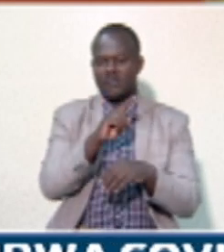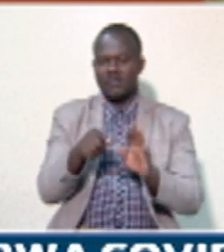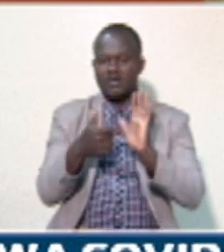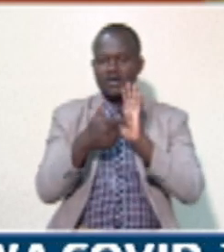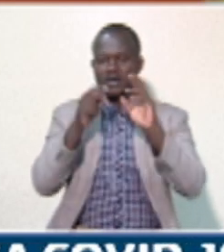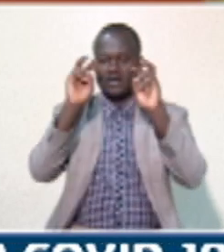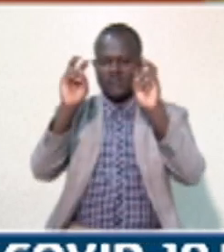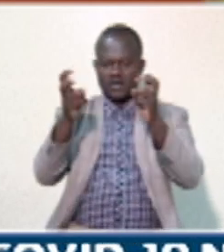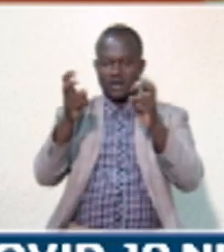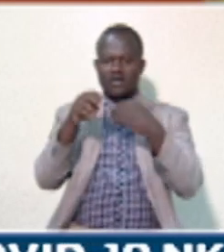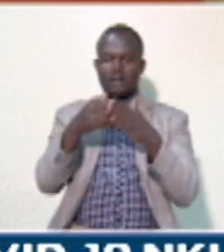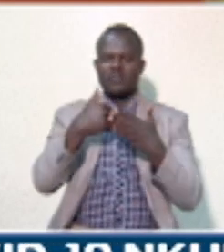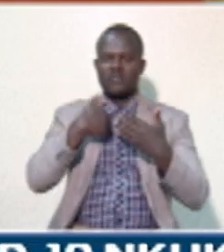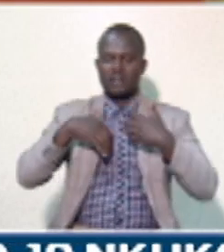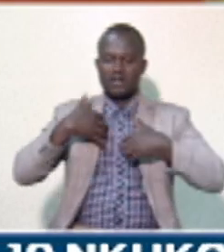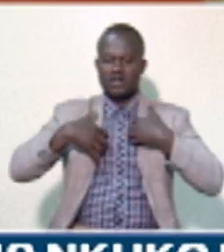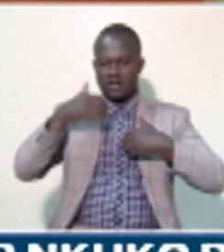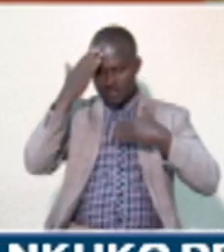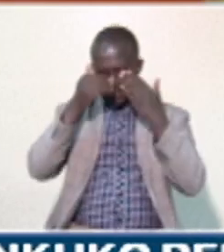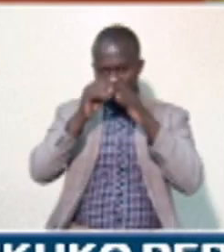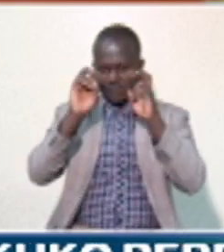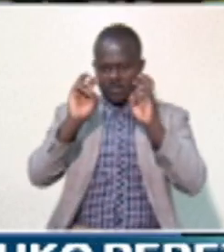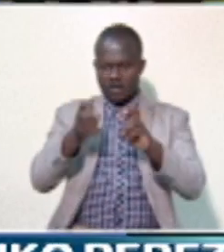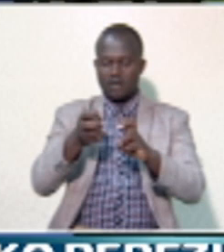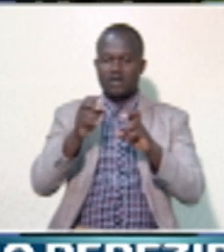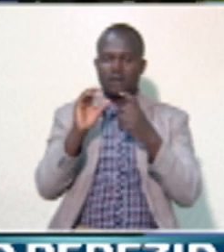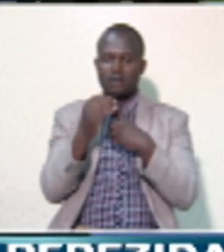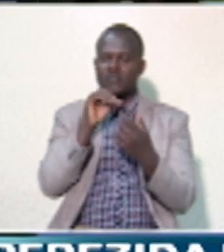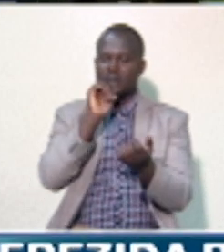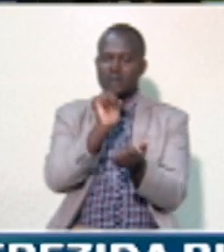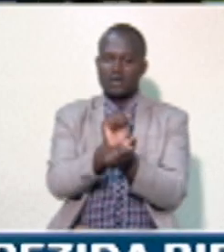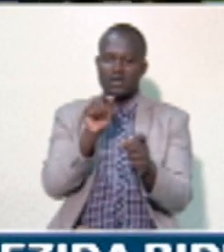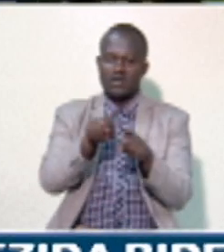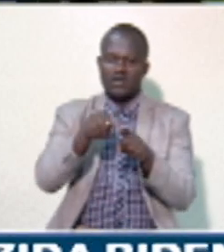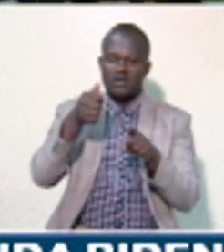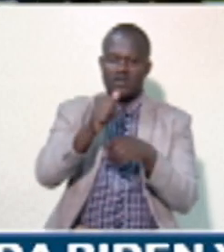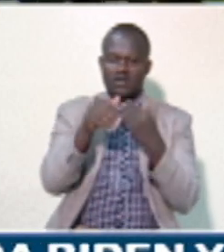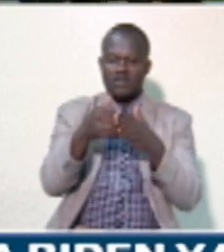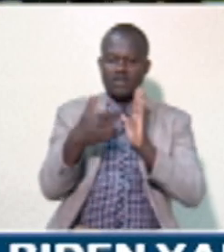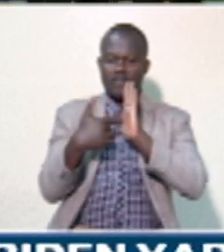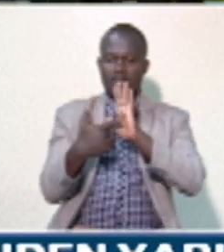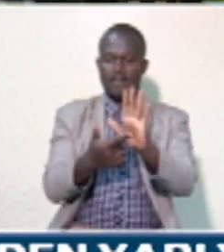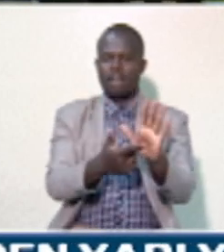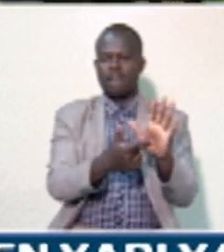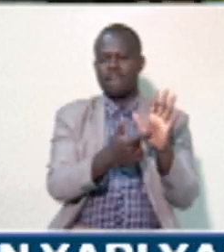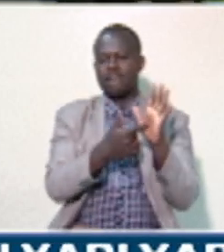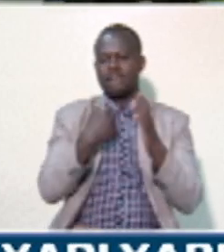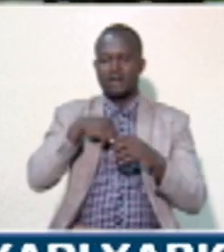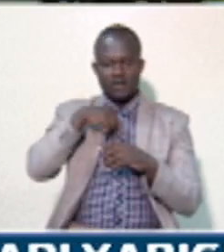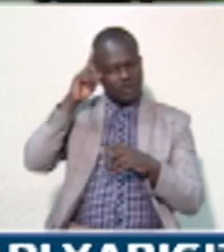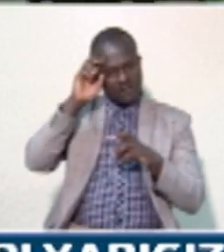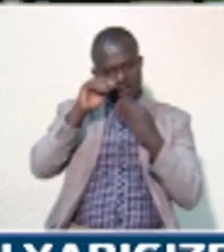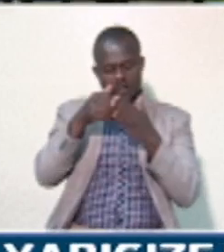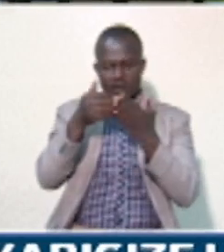bigaragaza ko bafite n'ubwo bushake kugira ngo n'umuco kudahana nawo ngira ngo ugaragare. Ndumva rero imikoranire